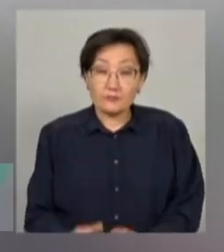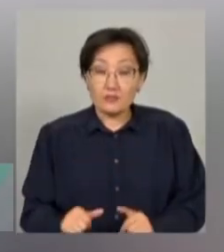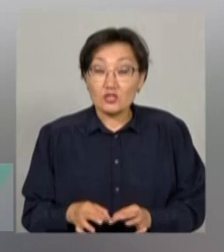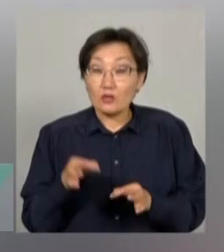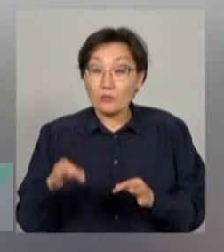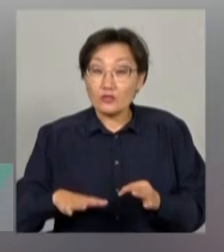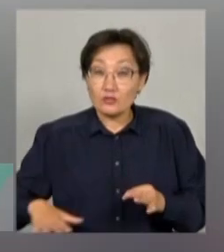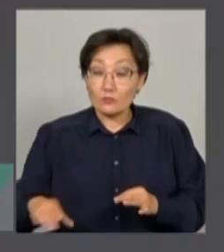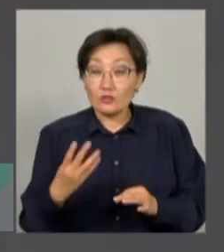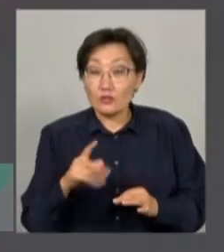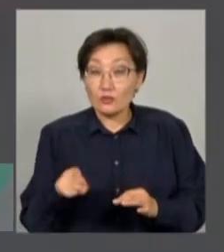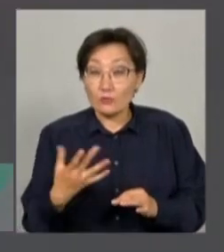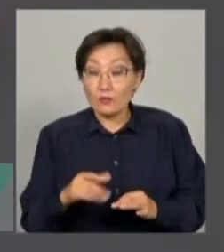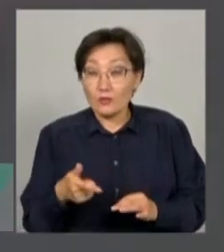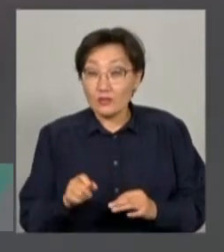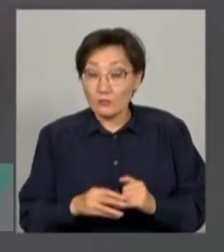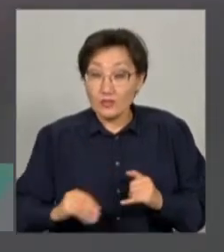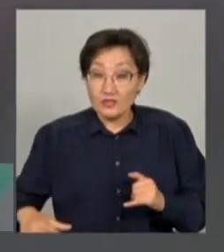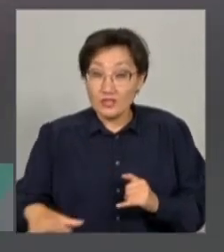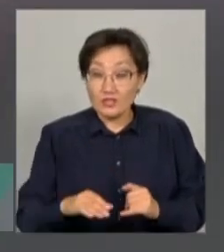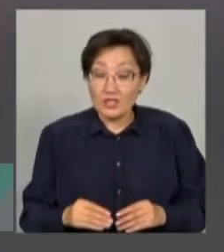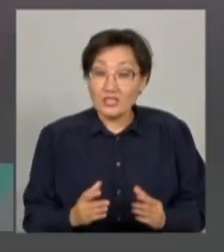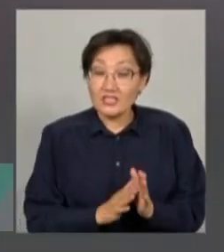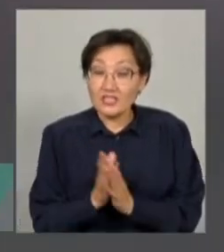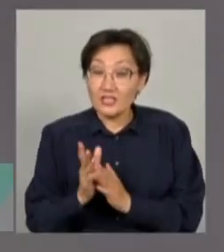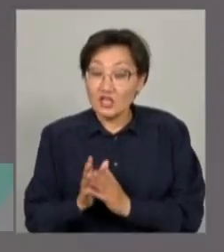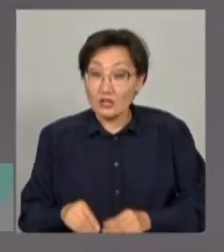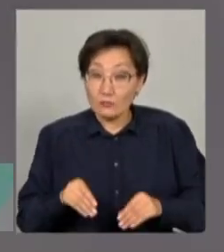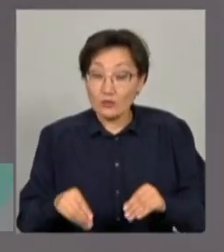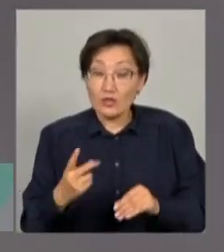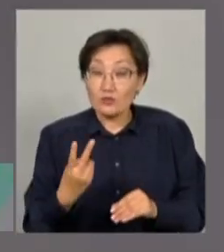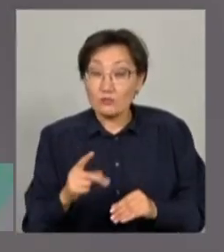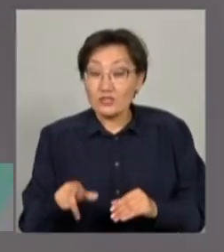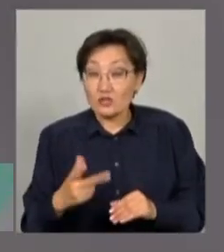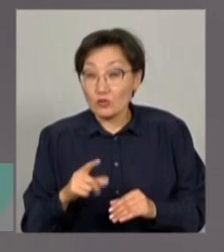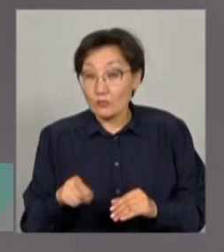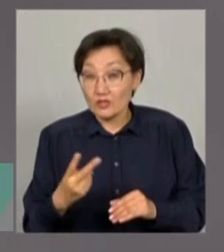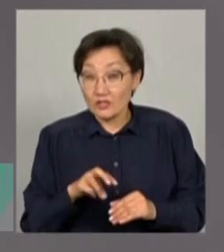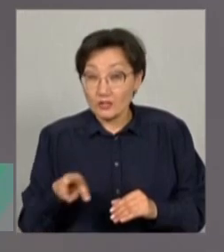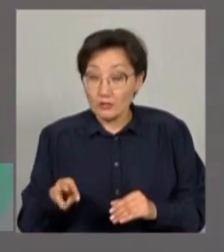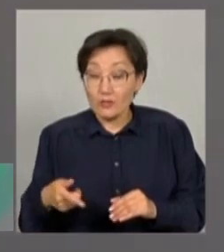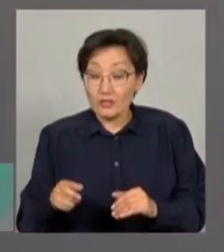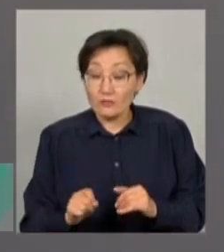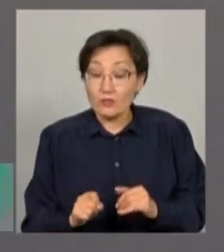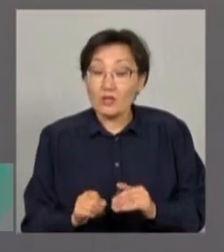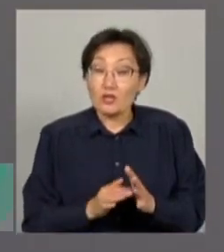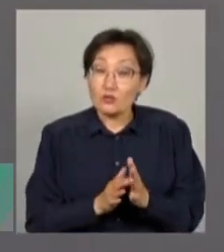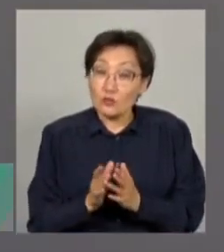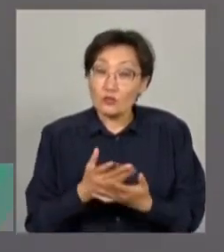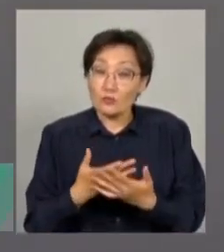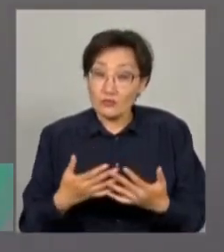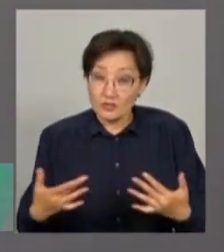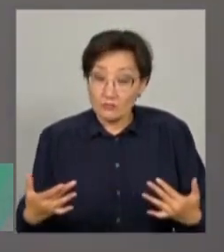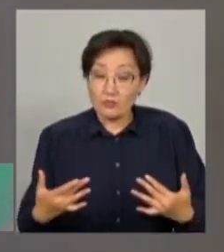Биыл облыс бойынша 4,5 миллион гектар жерге егін егіледі. Соның ішінде 3,2 миллион гектарға дәнді бұршақты